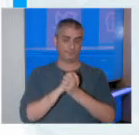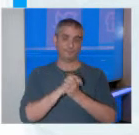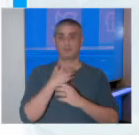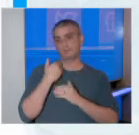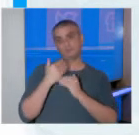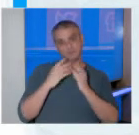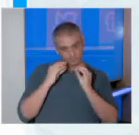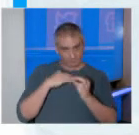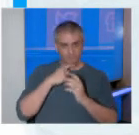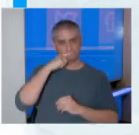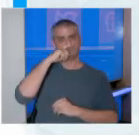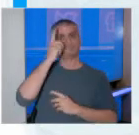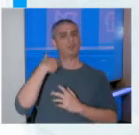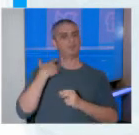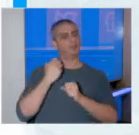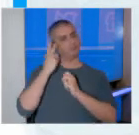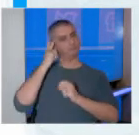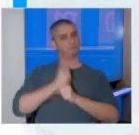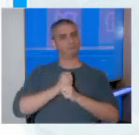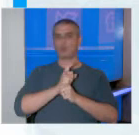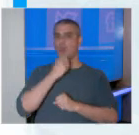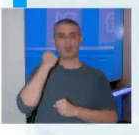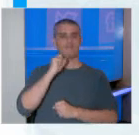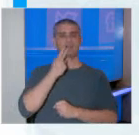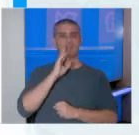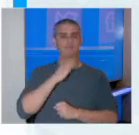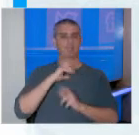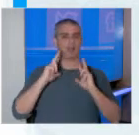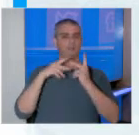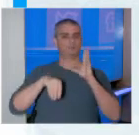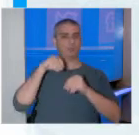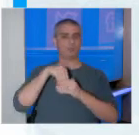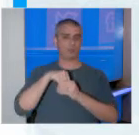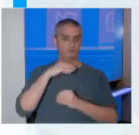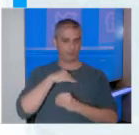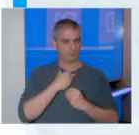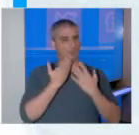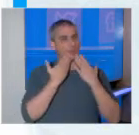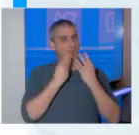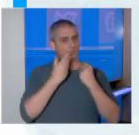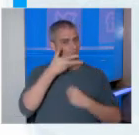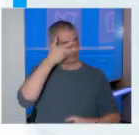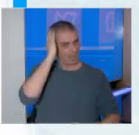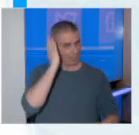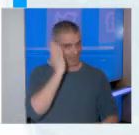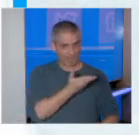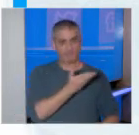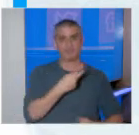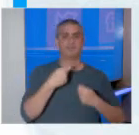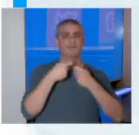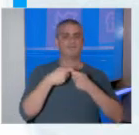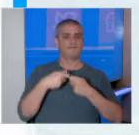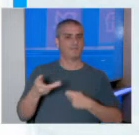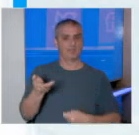מסיים את דרכי בראש מורם, עמדתי על עקרונותיי ולא הפרתי את הבטחותיי לציבור בוחריי. היא כמובן